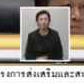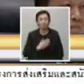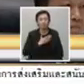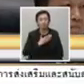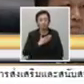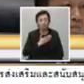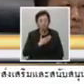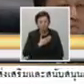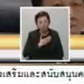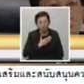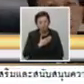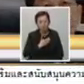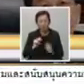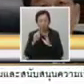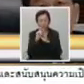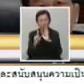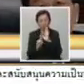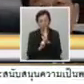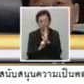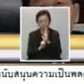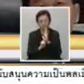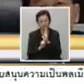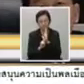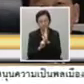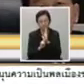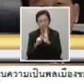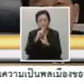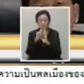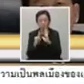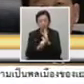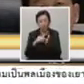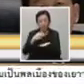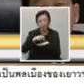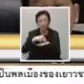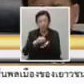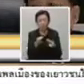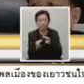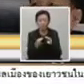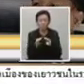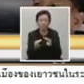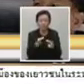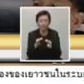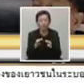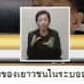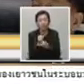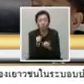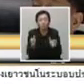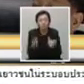ญาตนำข้อกฎหมายมากราบเรียนมาอธิบายสั้นๆนะครับ